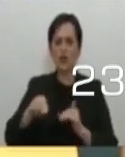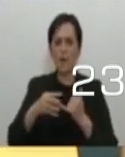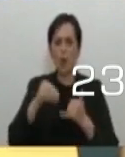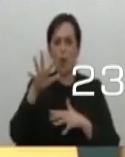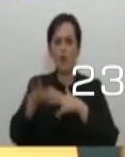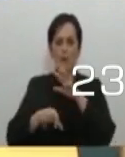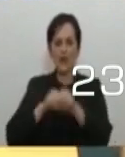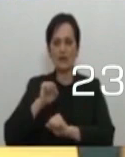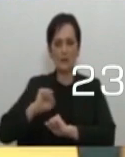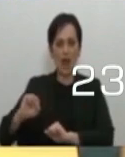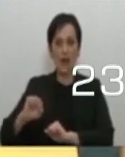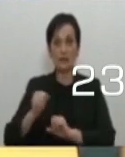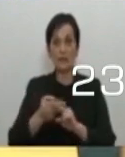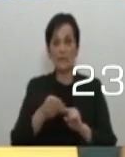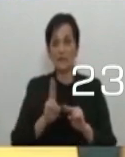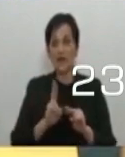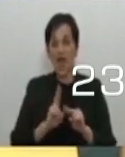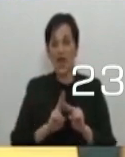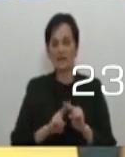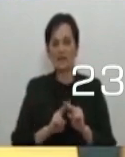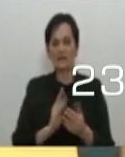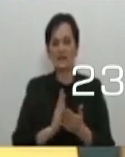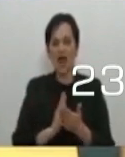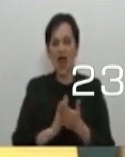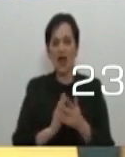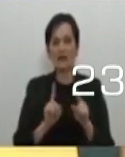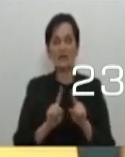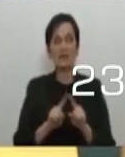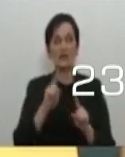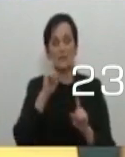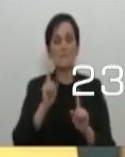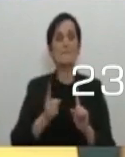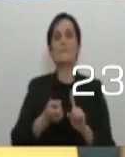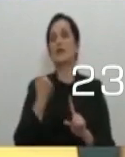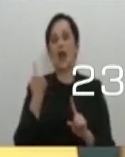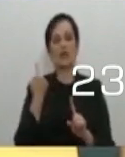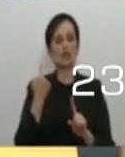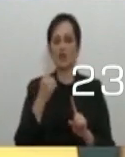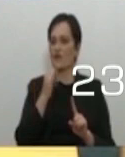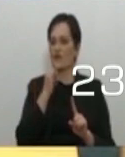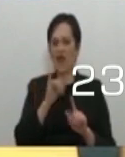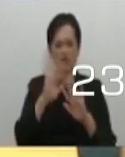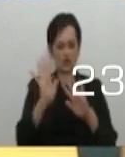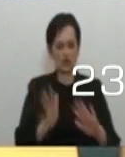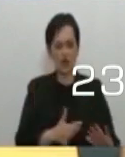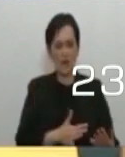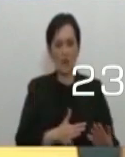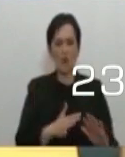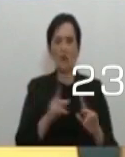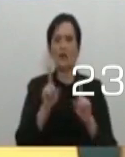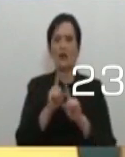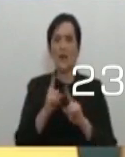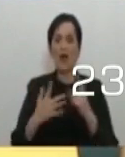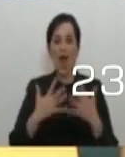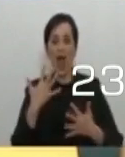მხარდაჭერა. ეს არის ისეთი პრეცედენტი, რომელსაც ვერაზროს ვერ ჩამოერიცხავენ. უბრალოდ რაღაც ემოციური